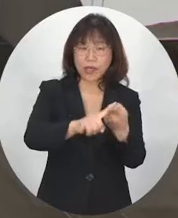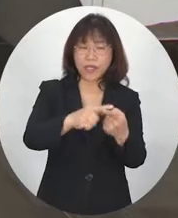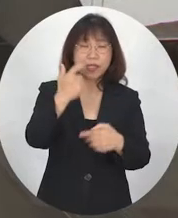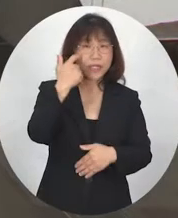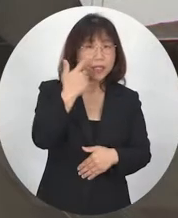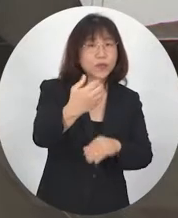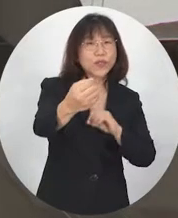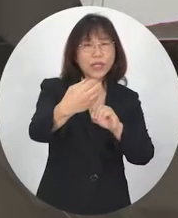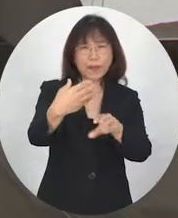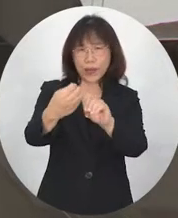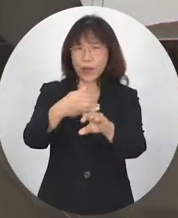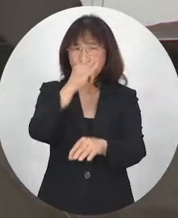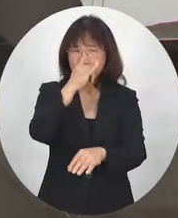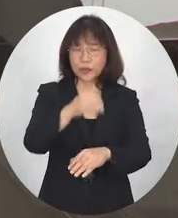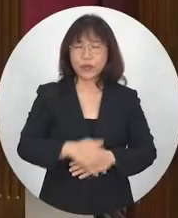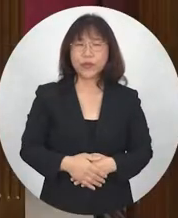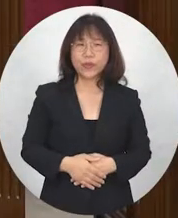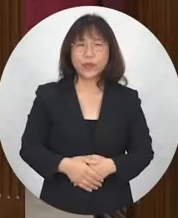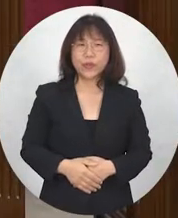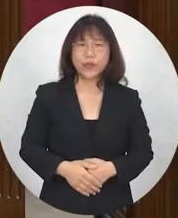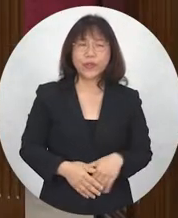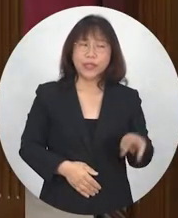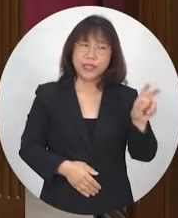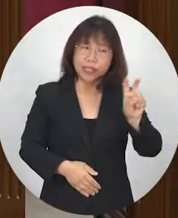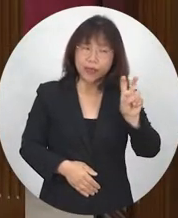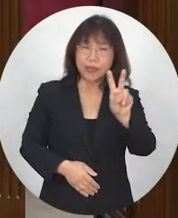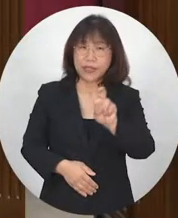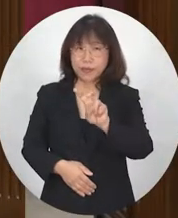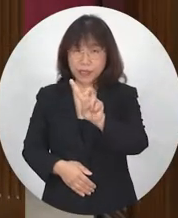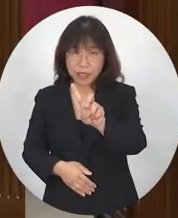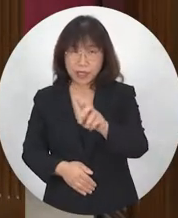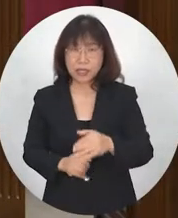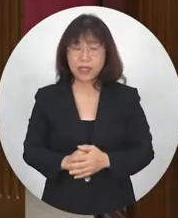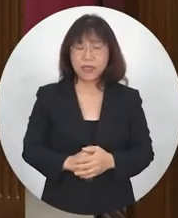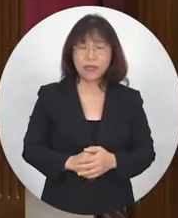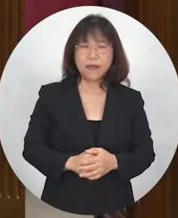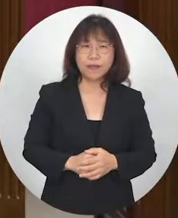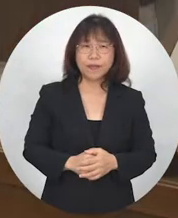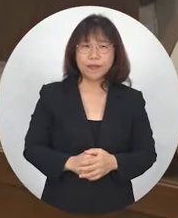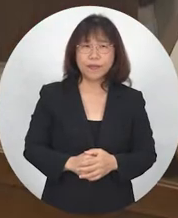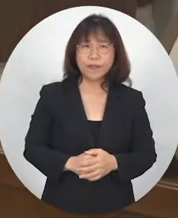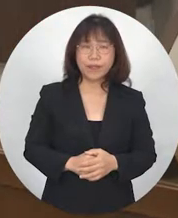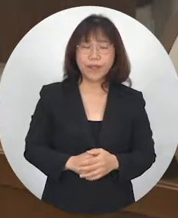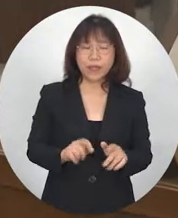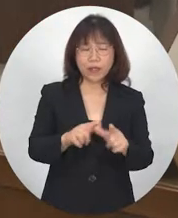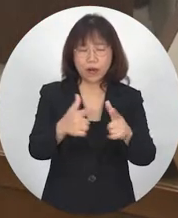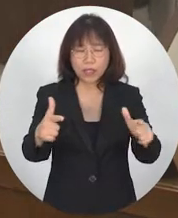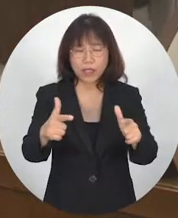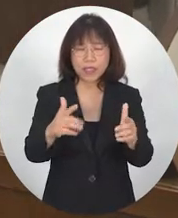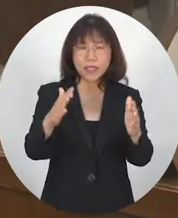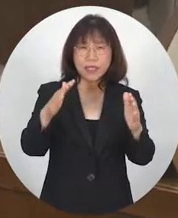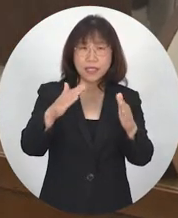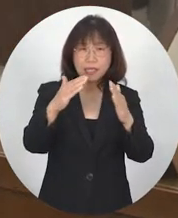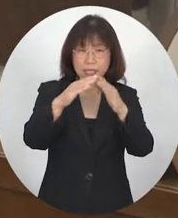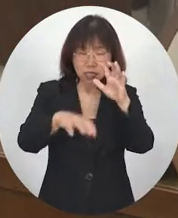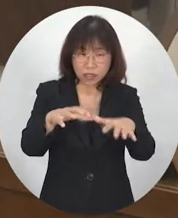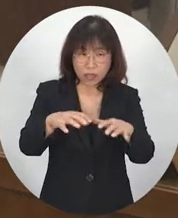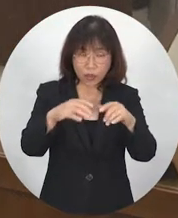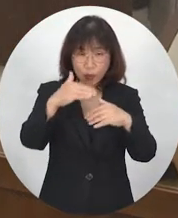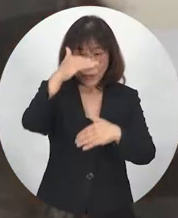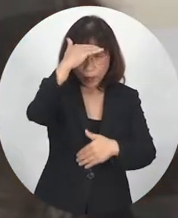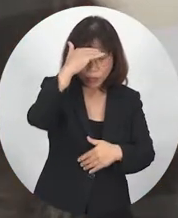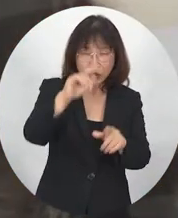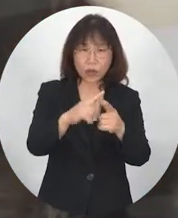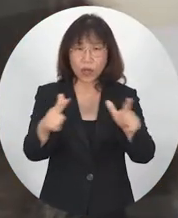구정질문에 대한 답변이 있었습니다. 또 20일과 21일에는 현장 방문을 비롯해 안건심사 등 각